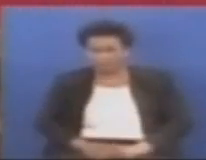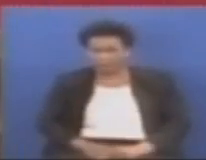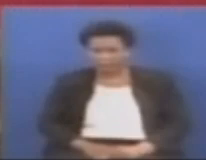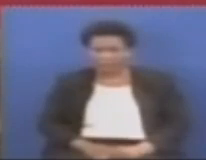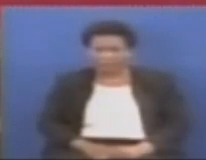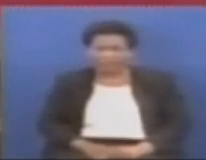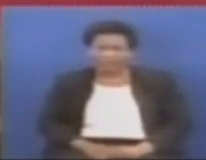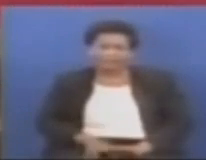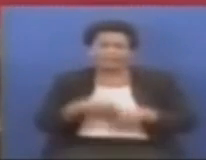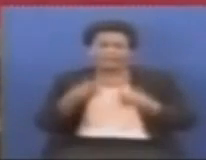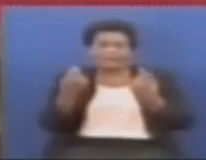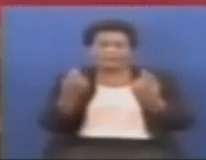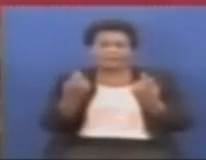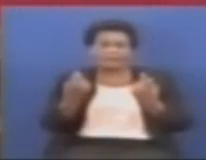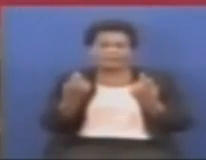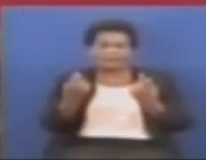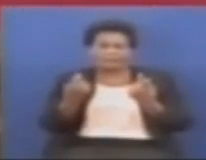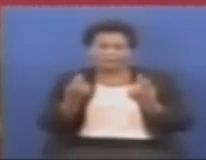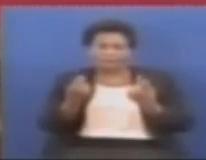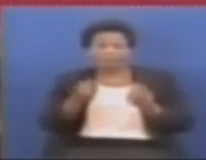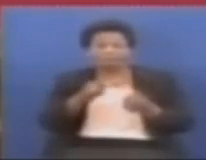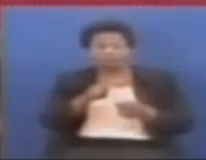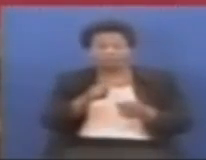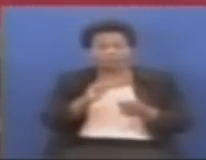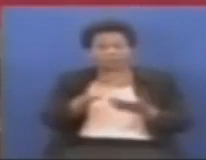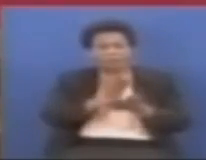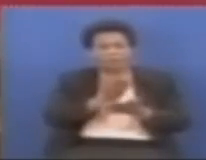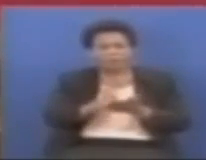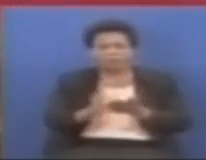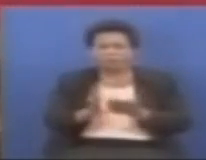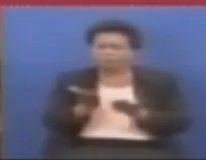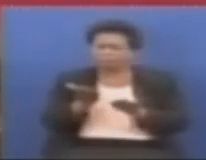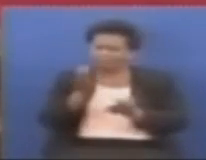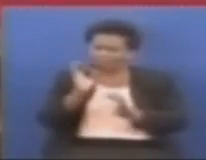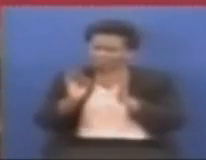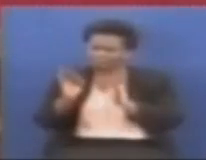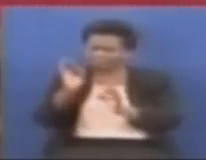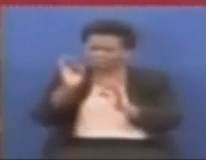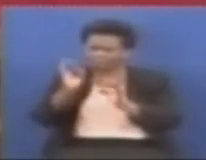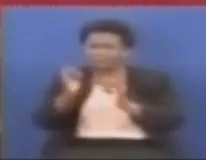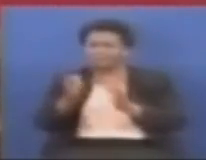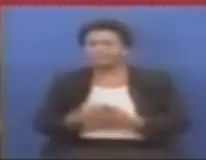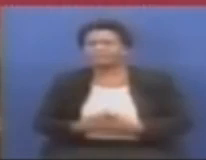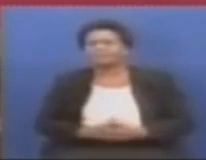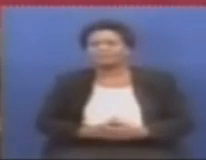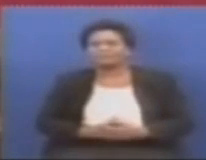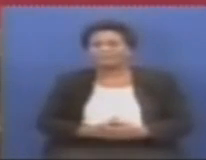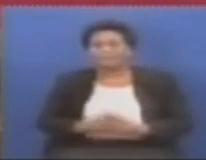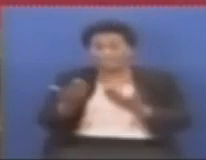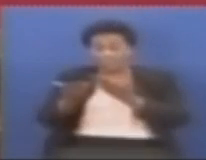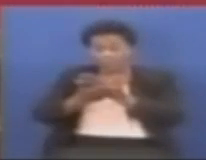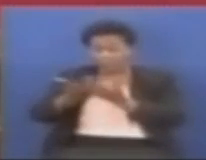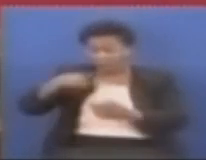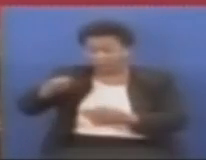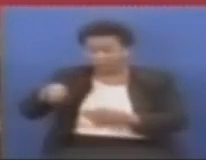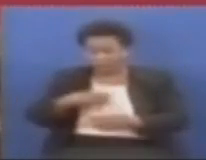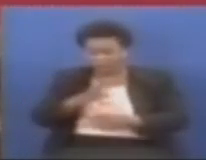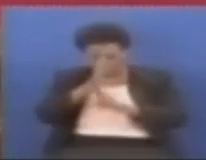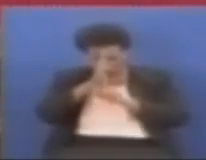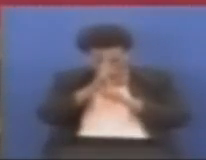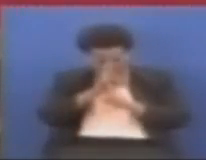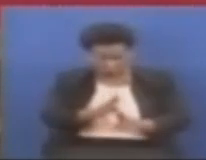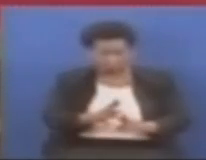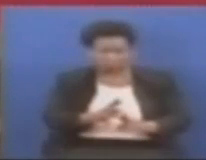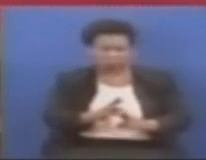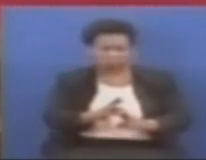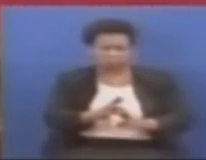lenye sehemu A, B na C kama ifuatavyo. Mheshimiwa Speaker,